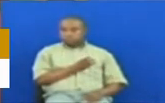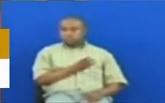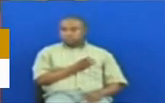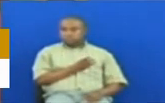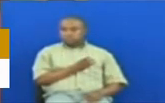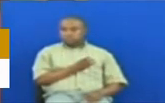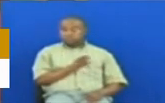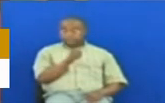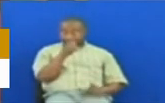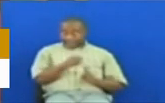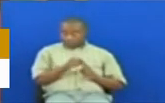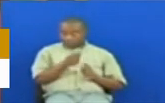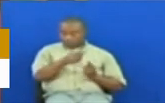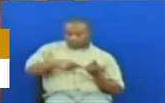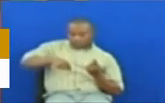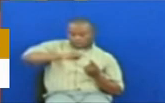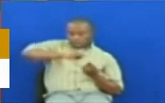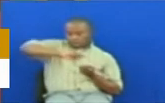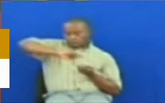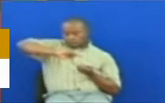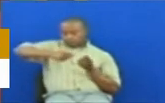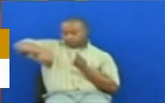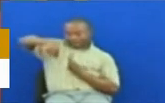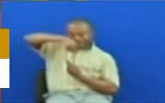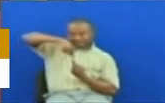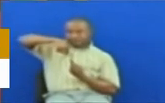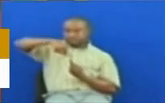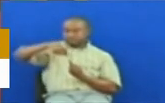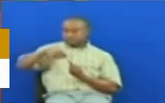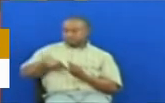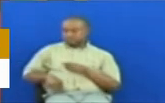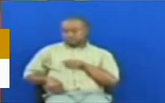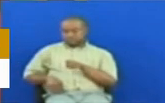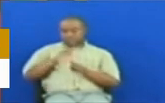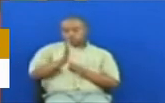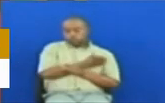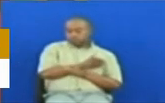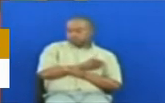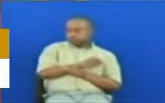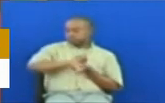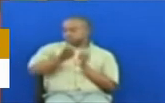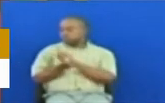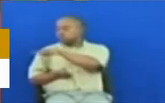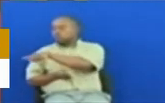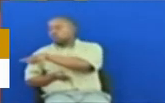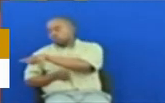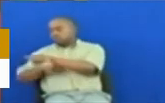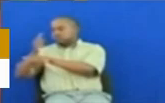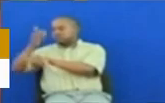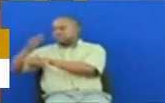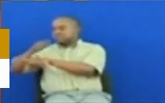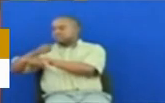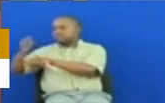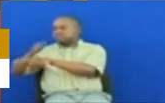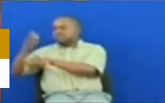kinaona rotation kinasababisha yule perform vizuri atoke aje mwingine. Sasa